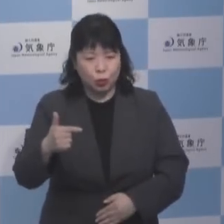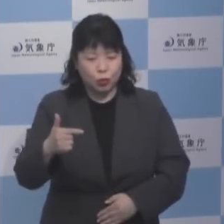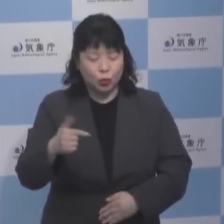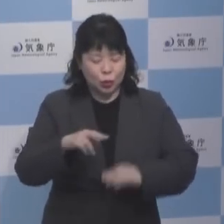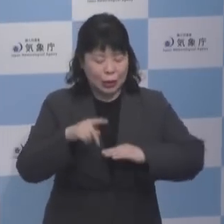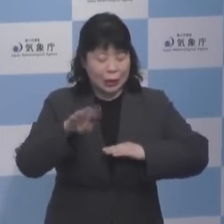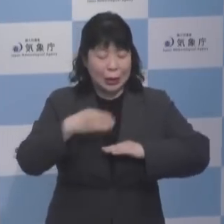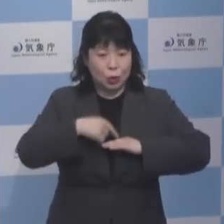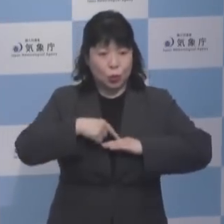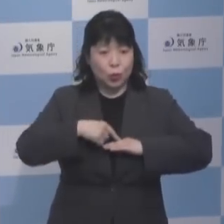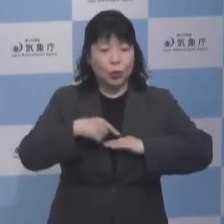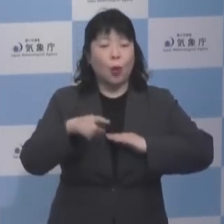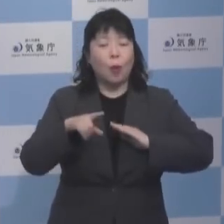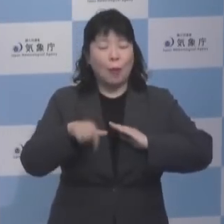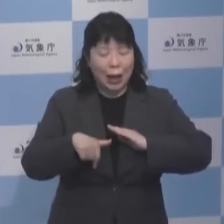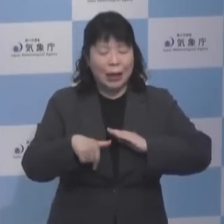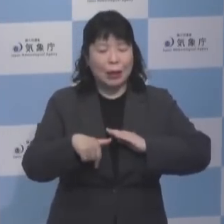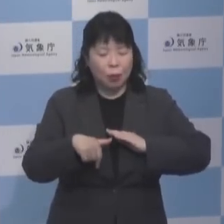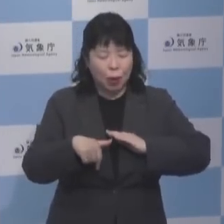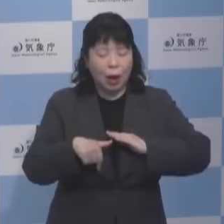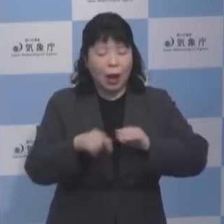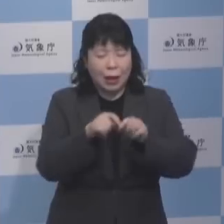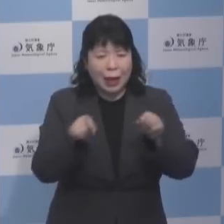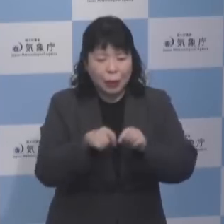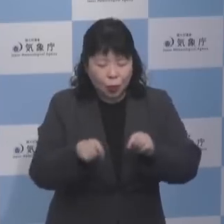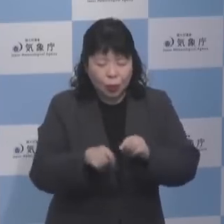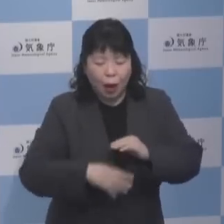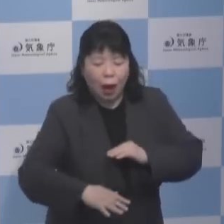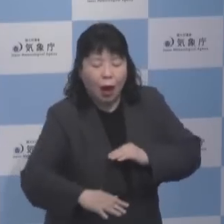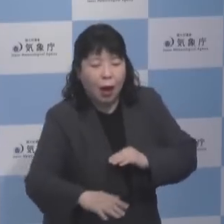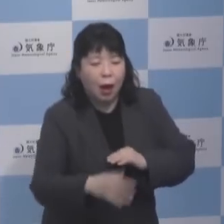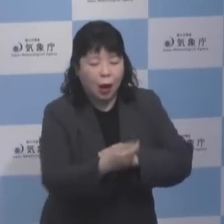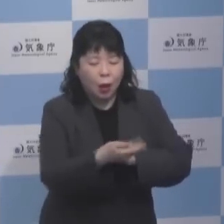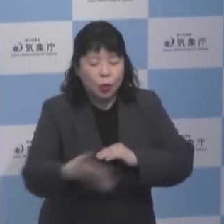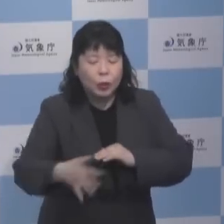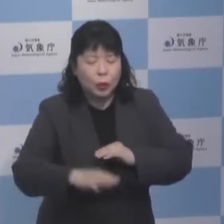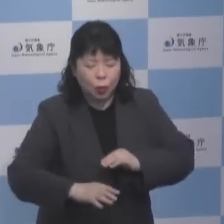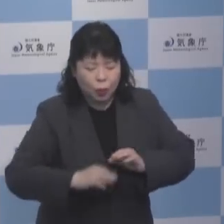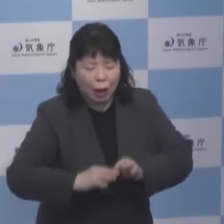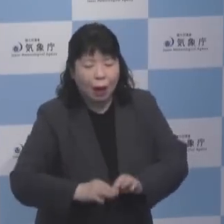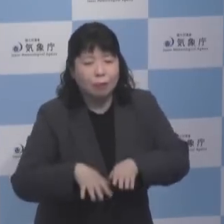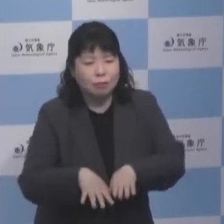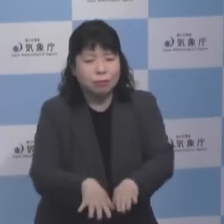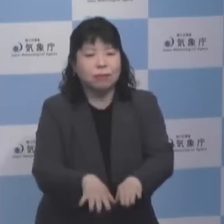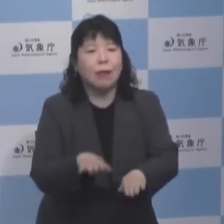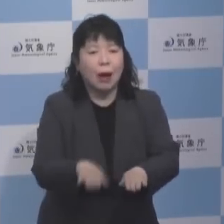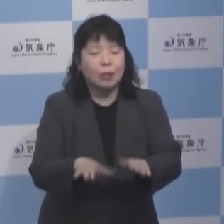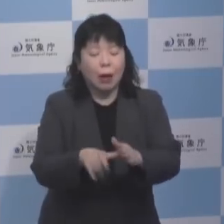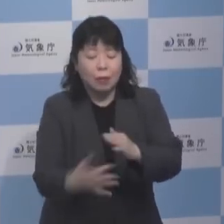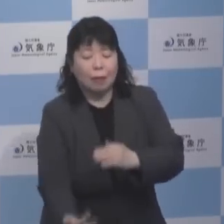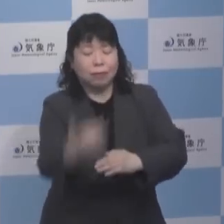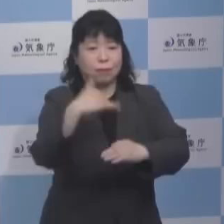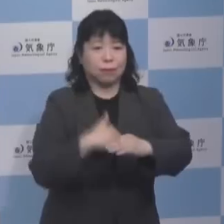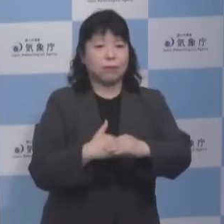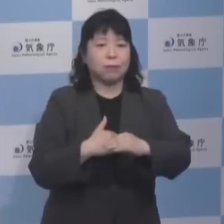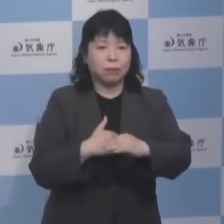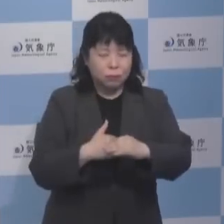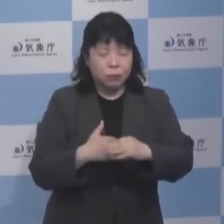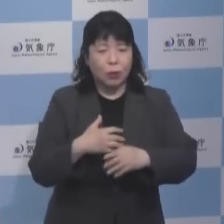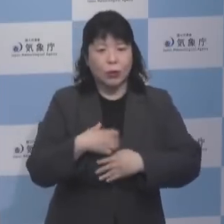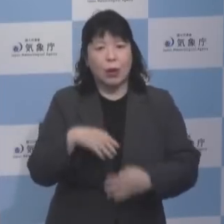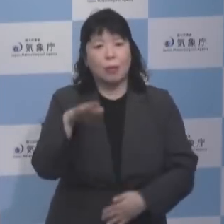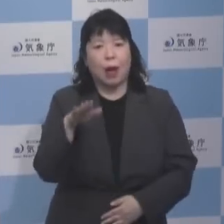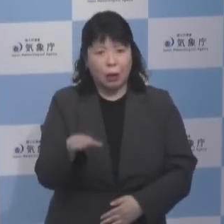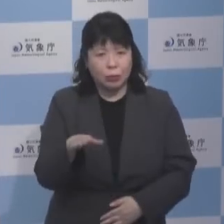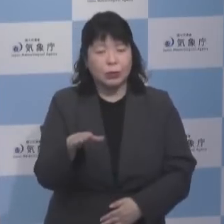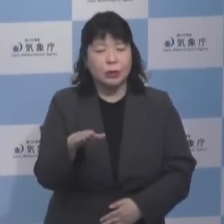地震であれば海域の方まで断層が行くことがあります。そういう時には津波が発生する可能性もありますので、